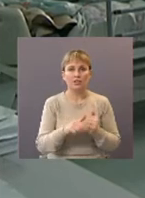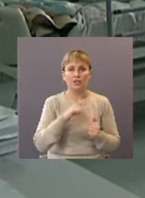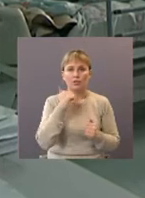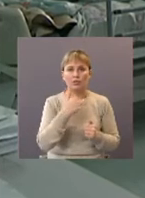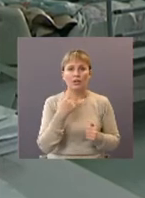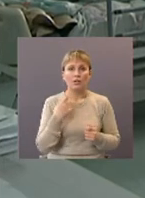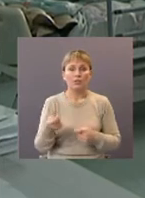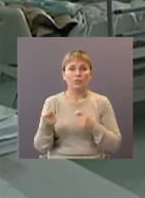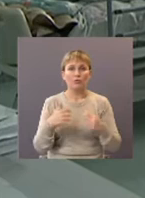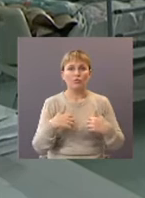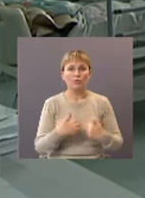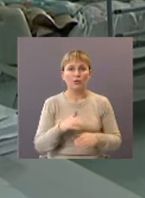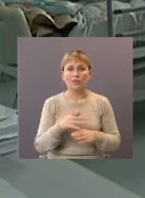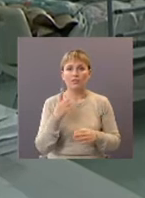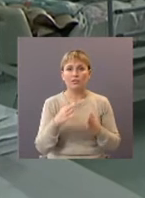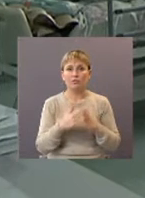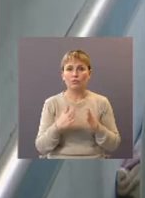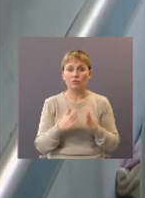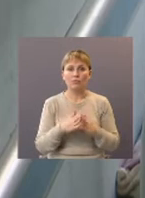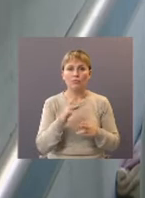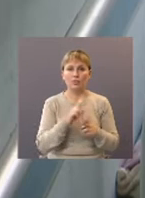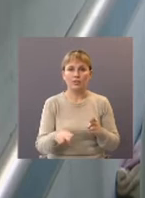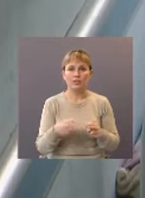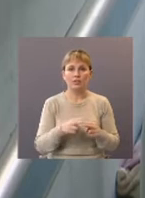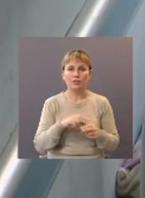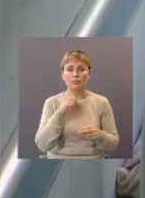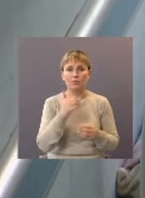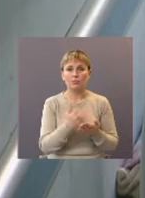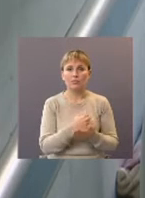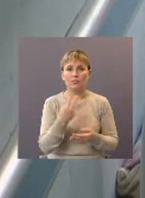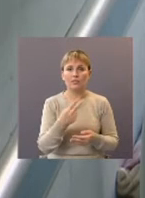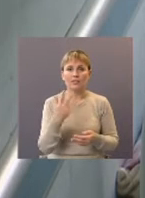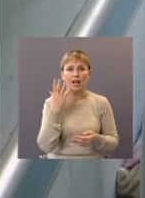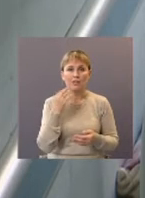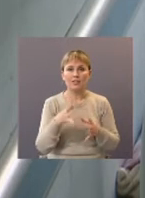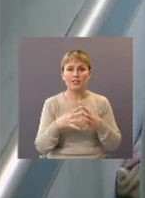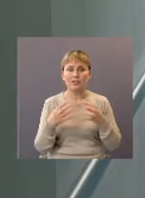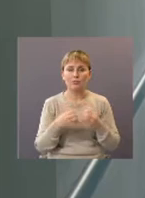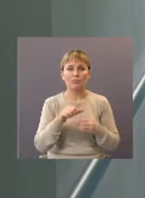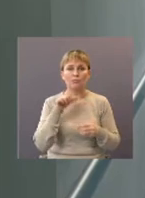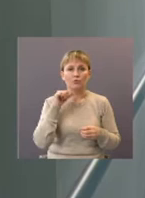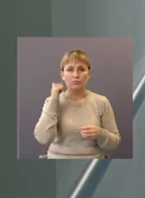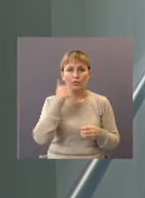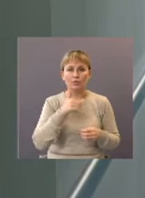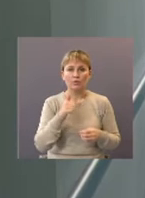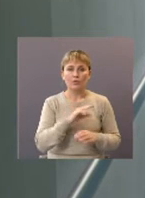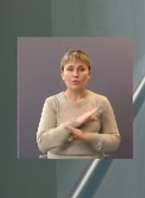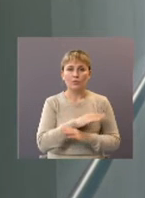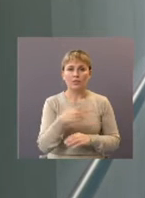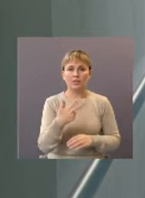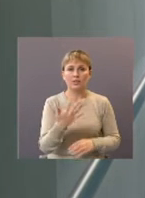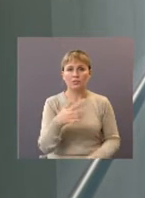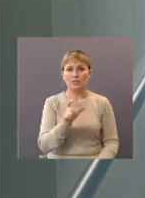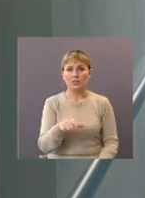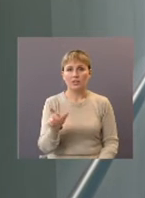алкоголь приносит горе не в один дом. Горечь потери в этом году испытали 23 алматинских семей. В прошлом алкоголь унес жизни